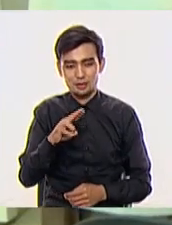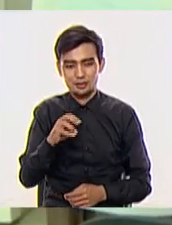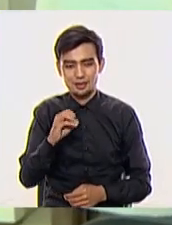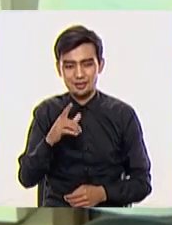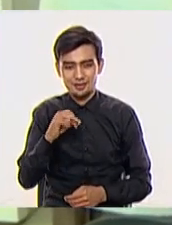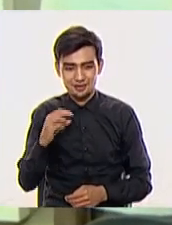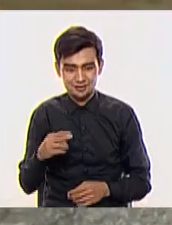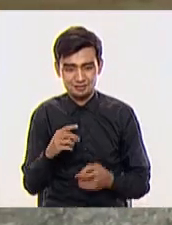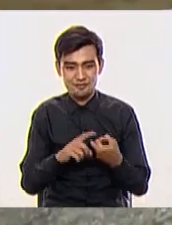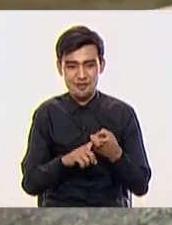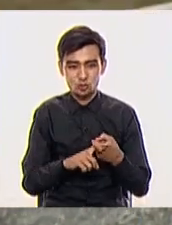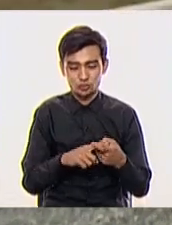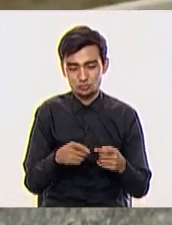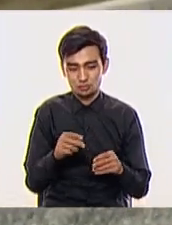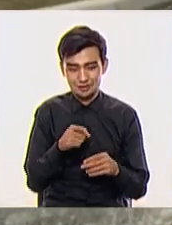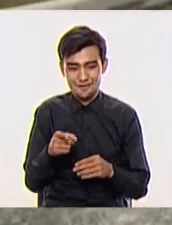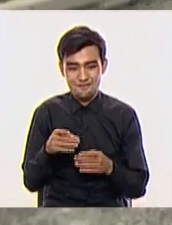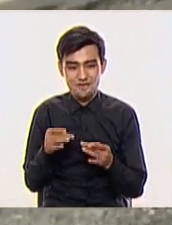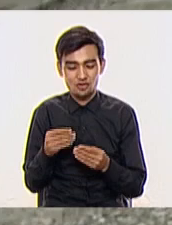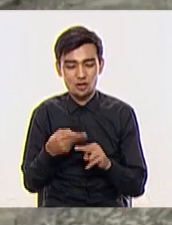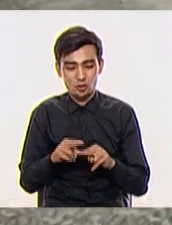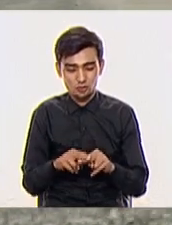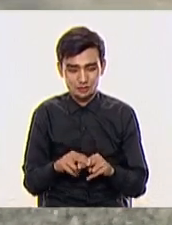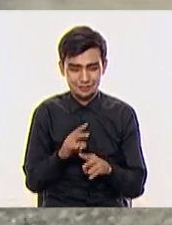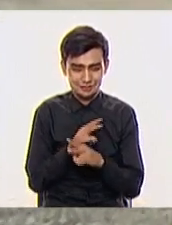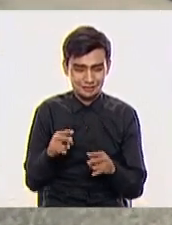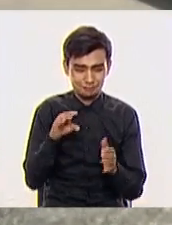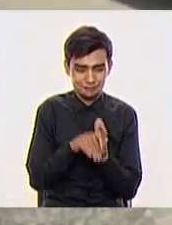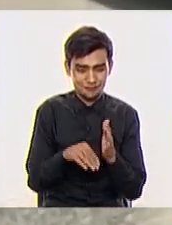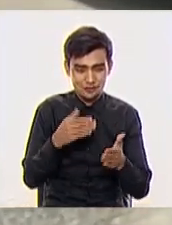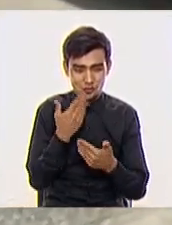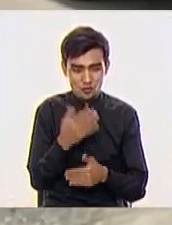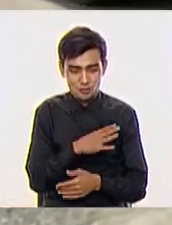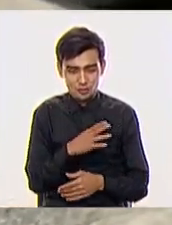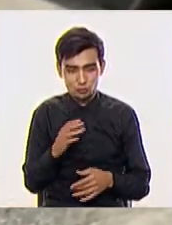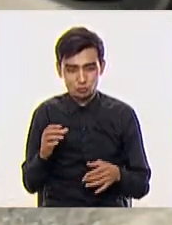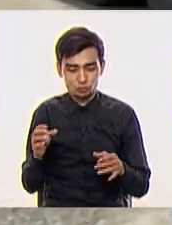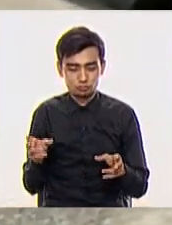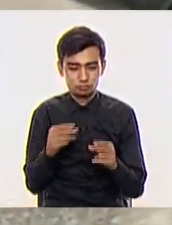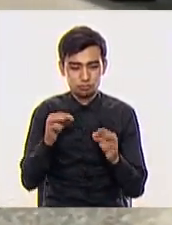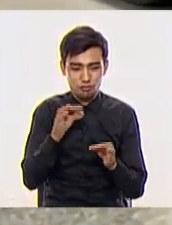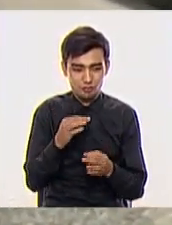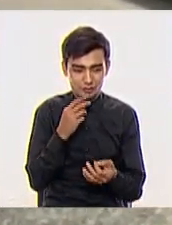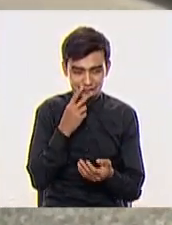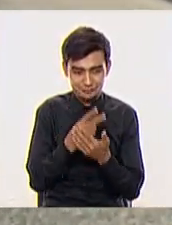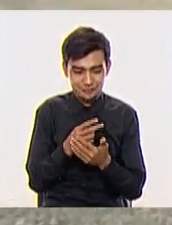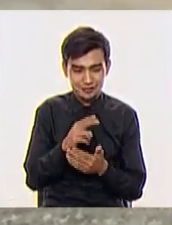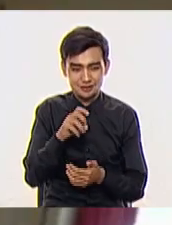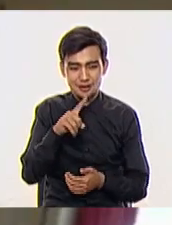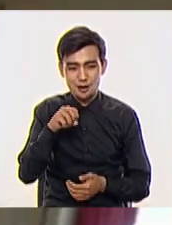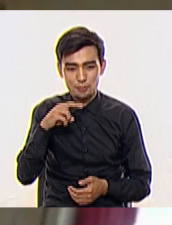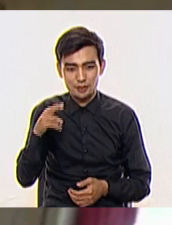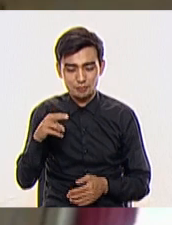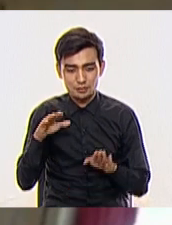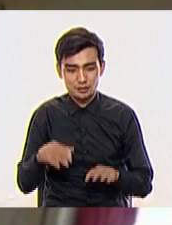вируса. По данным экспертов, это вещество не применяли ни в одном из препаратов, которые успешно зарекомендовали себя на Западе.